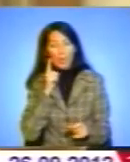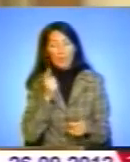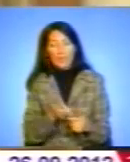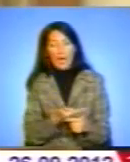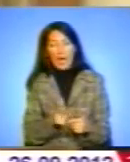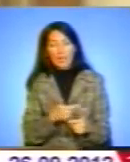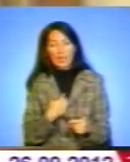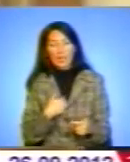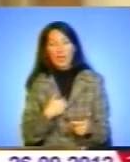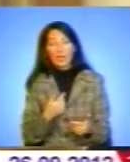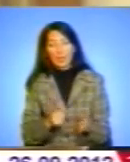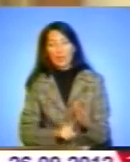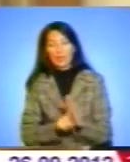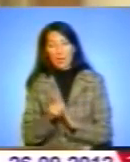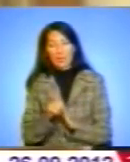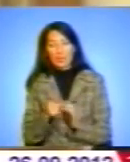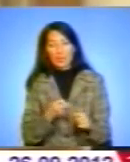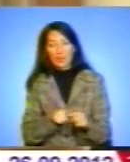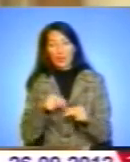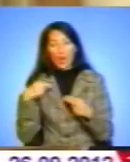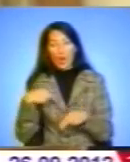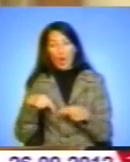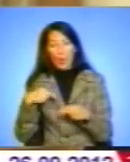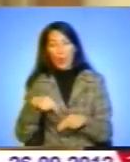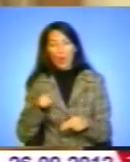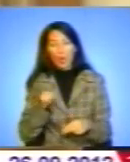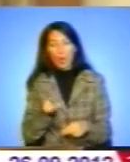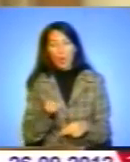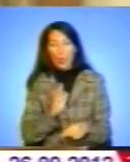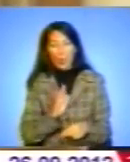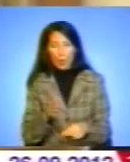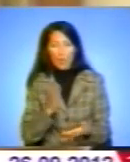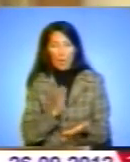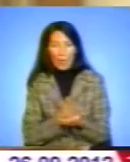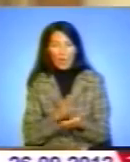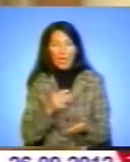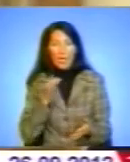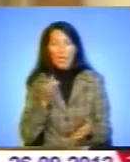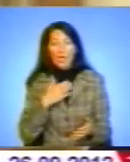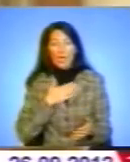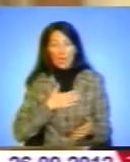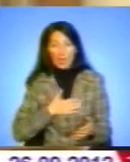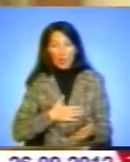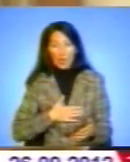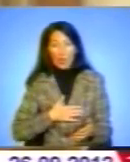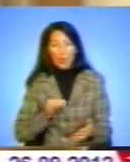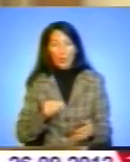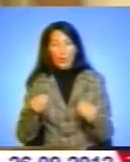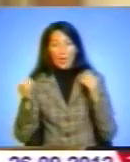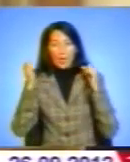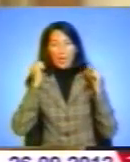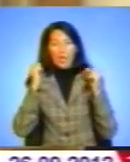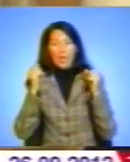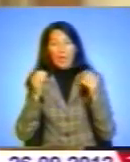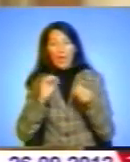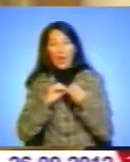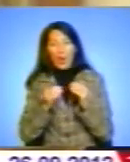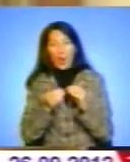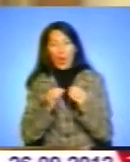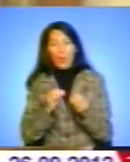як втягнетеся в цю роботу, то будете мати і насолоду, і клопоти,